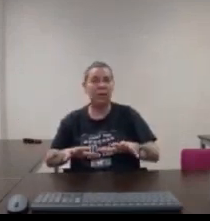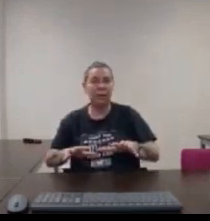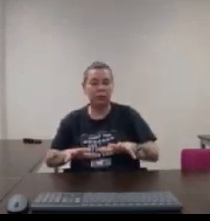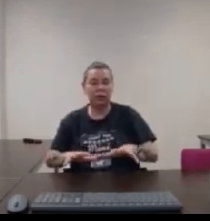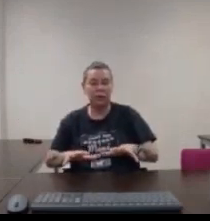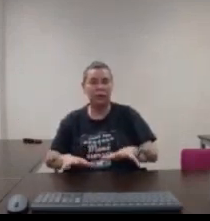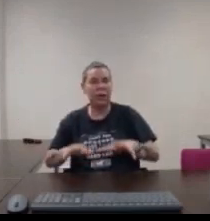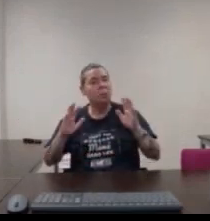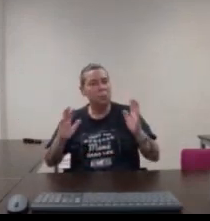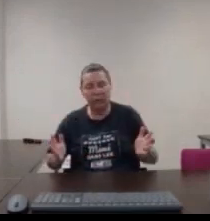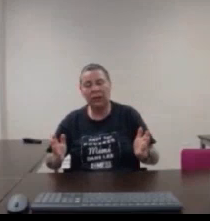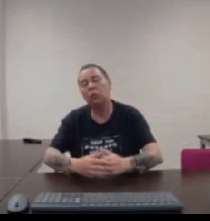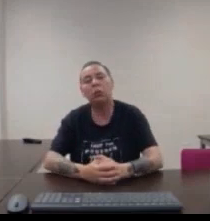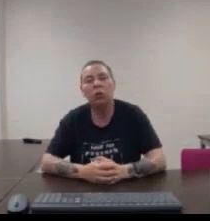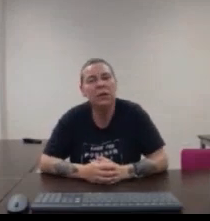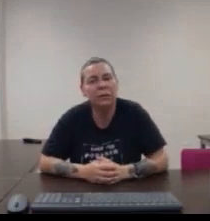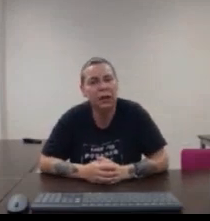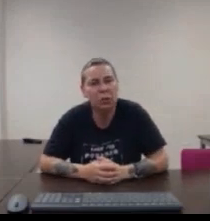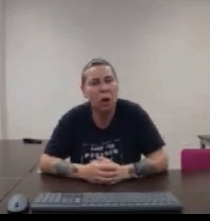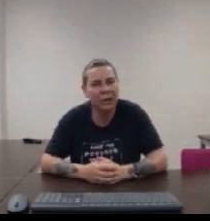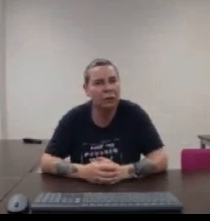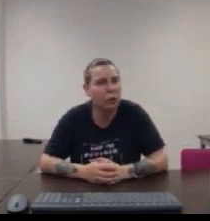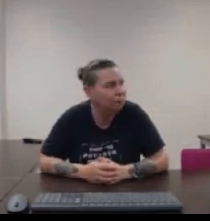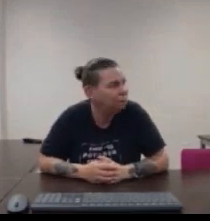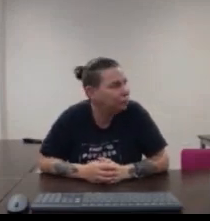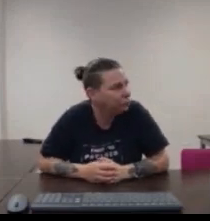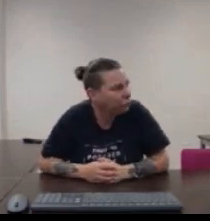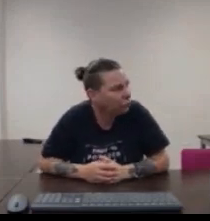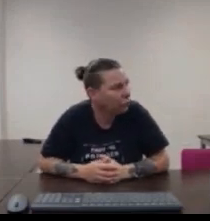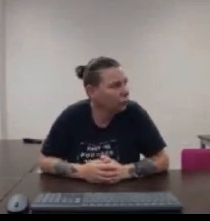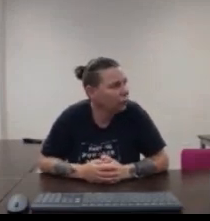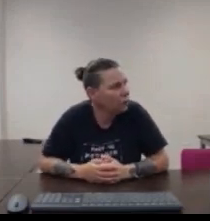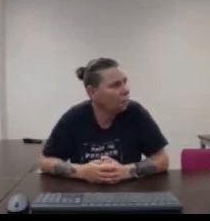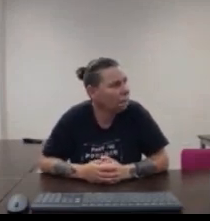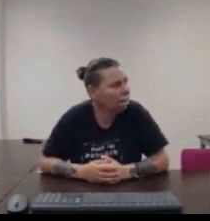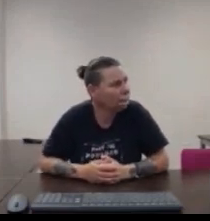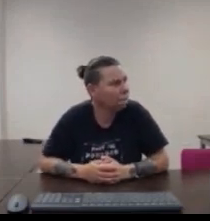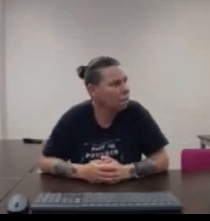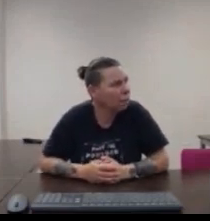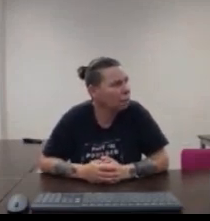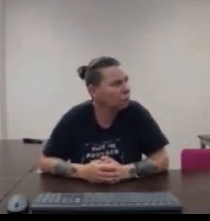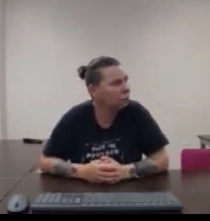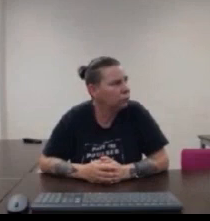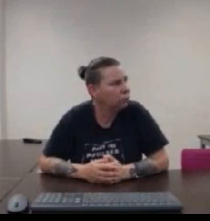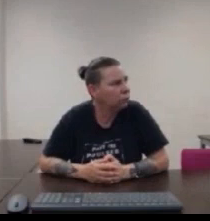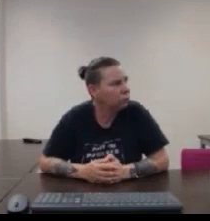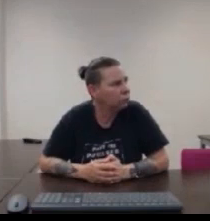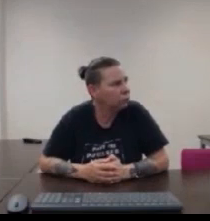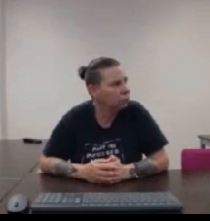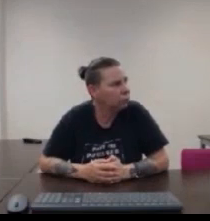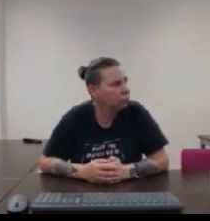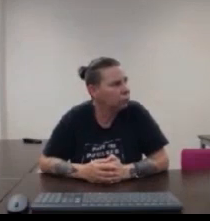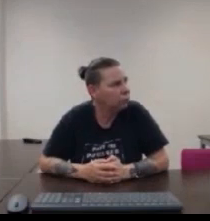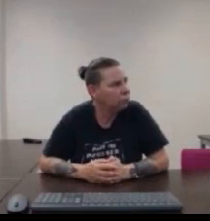et avoir clavier et souris déportés, mais c'est un bon compromis, effectivement, à défaut d'eux. Ok, alors on a eu une autre question, mais en fait on a abordé le point, mais c'est vrai